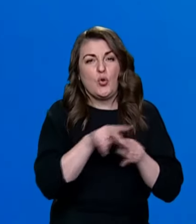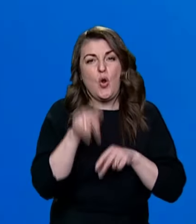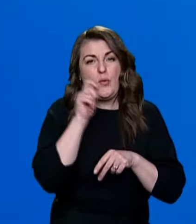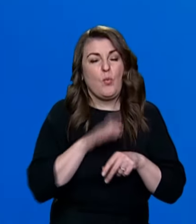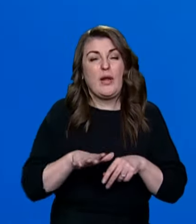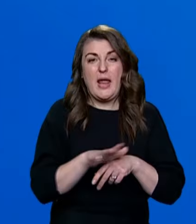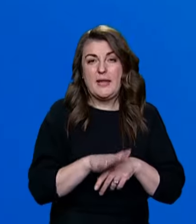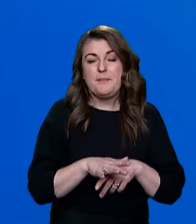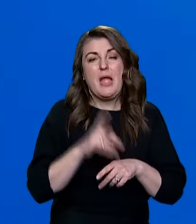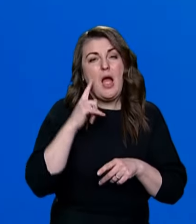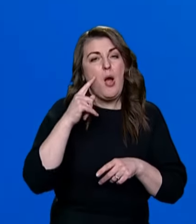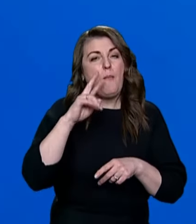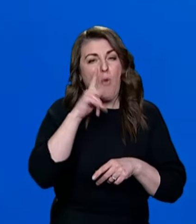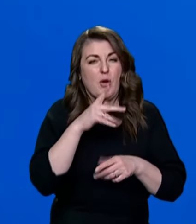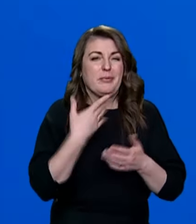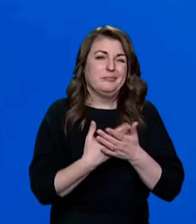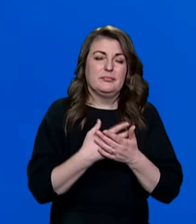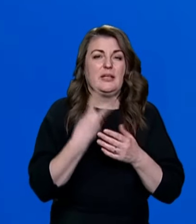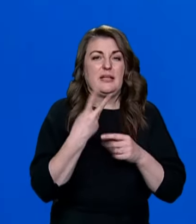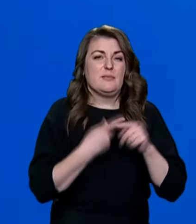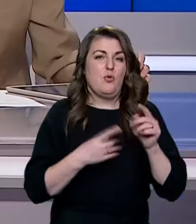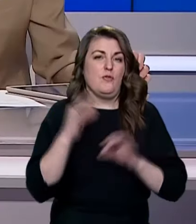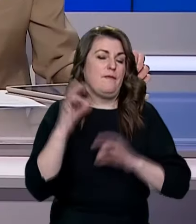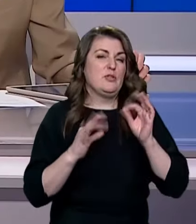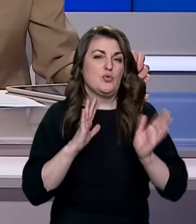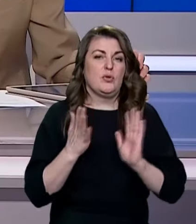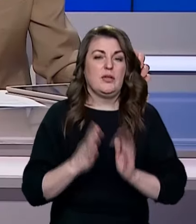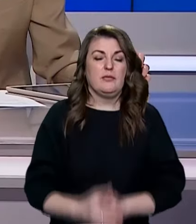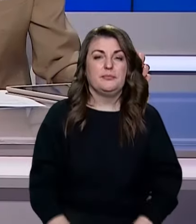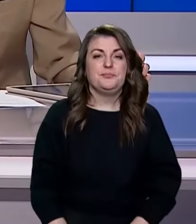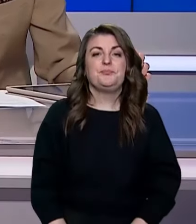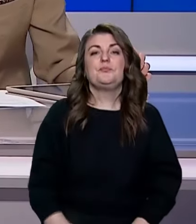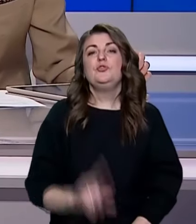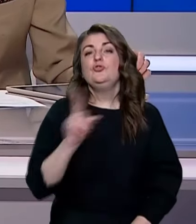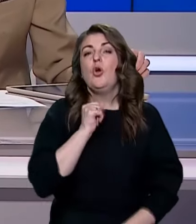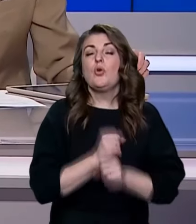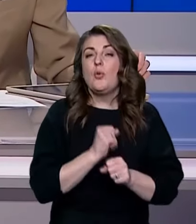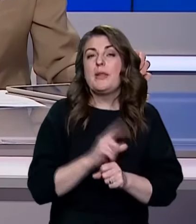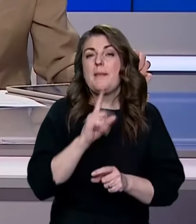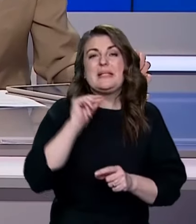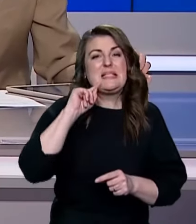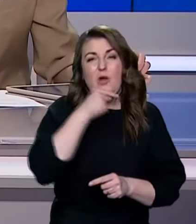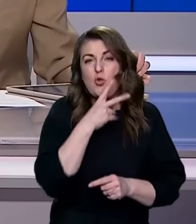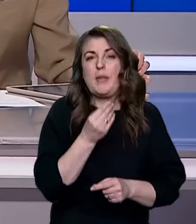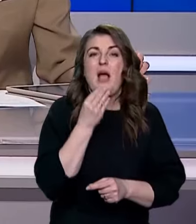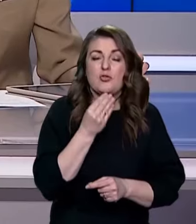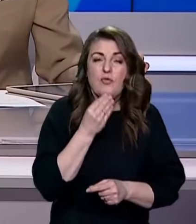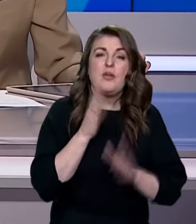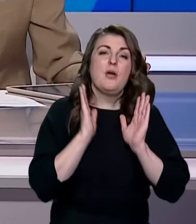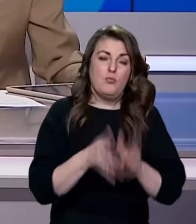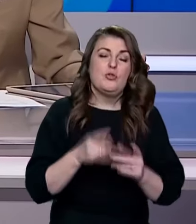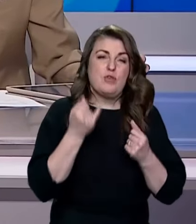Україні. Похибка становить не більше 3,5%. Що робити, аби зекономити на харчуванні,